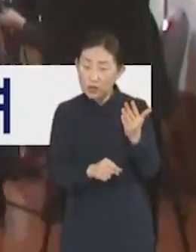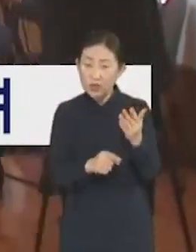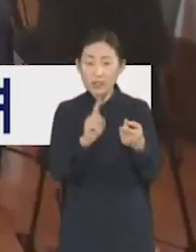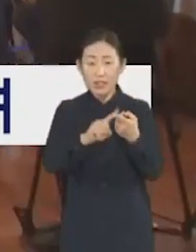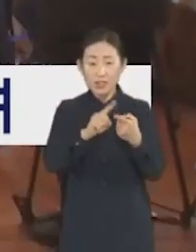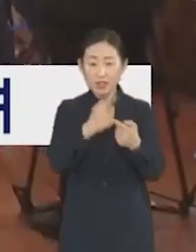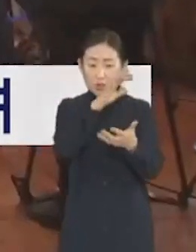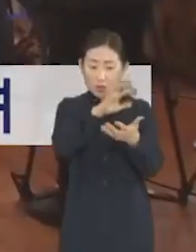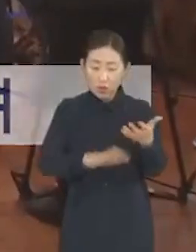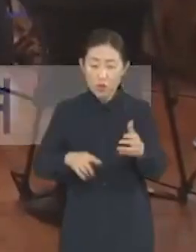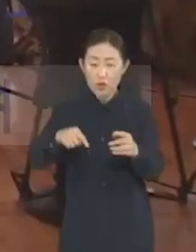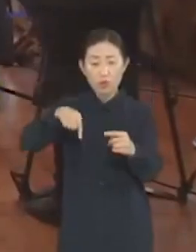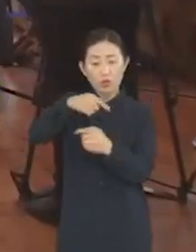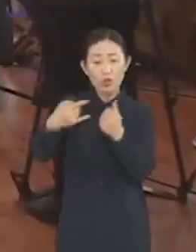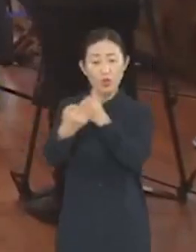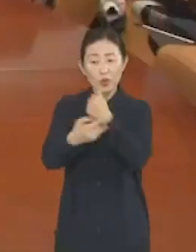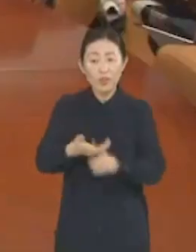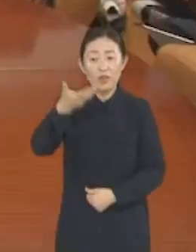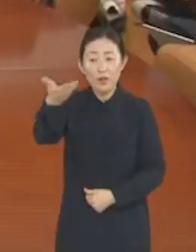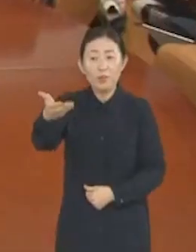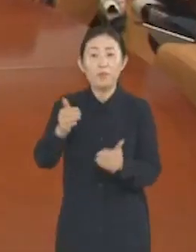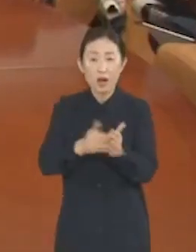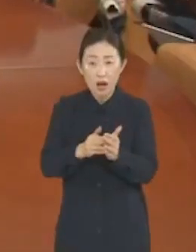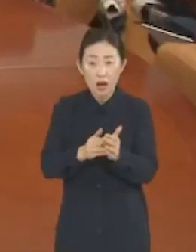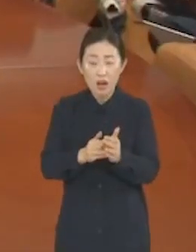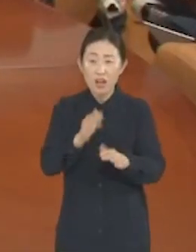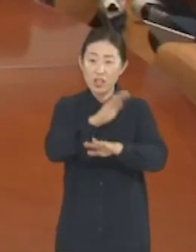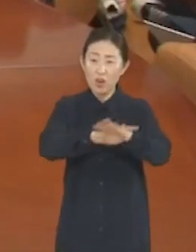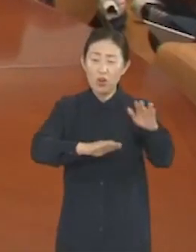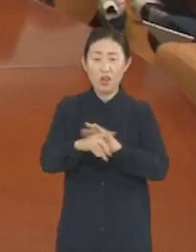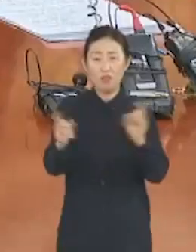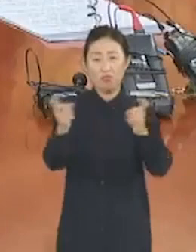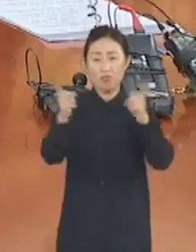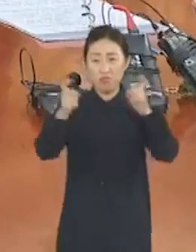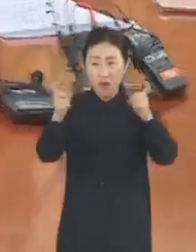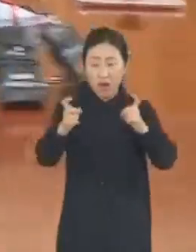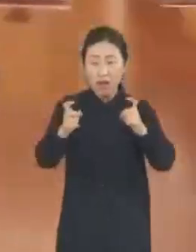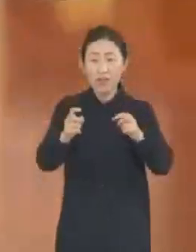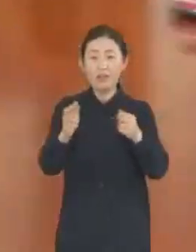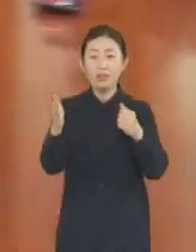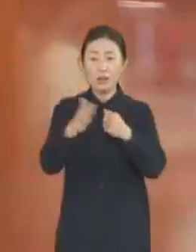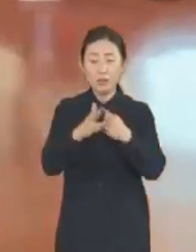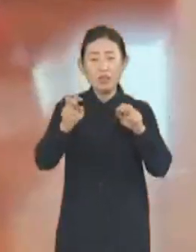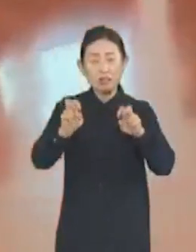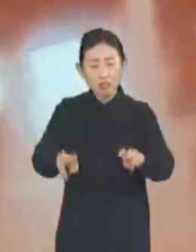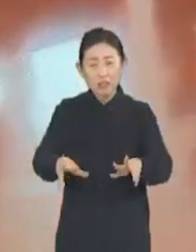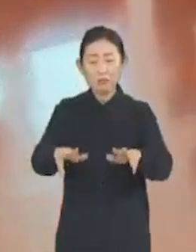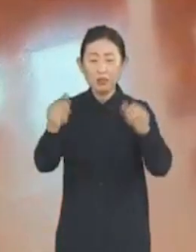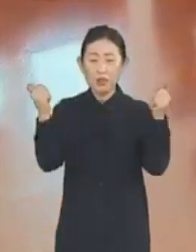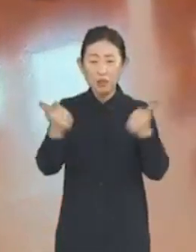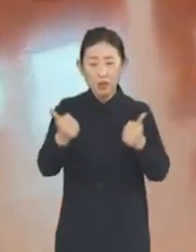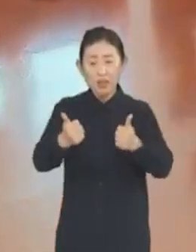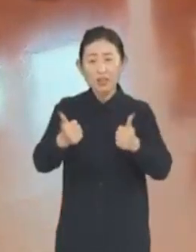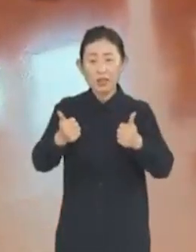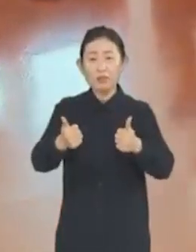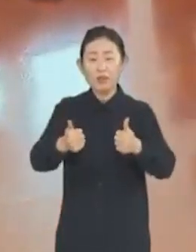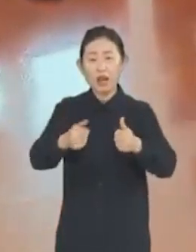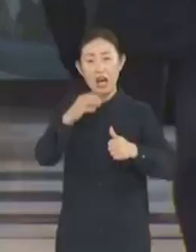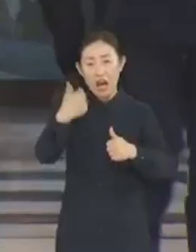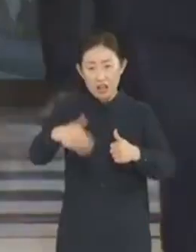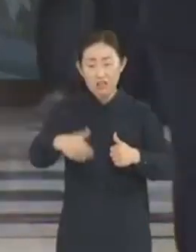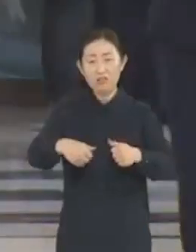의견서를 운영위원회에 넘겼습니다. 하지만 여야 정쟁으로 1월 임시국회가 불발되는 등 평행선을 달리고